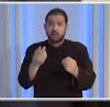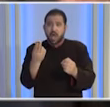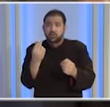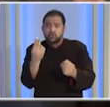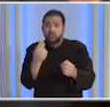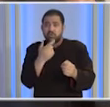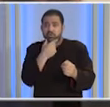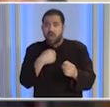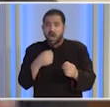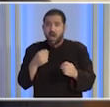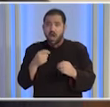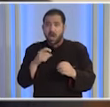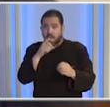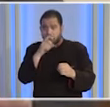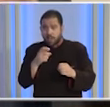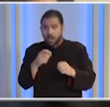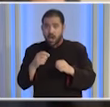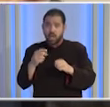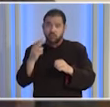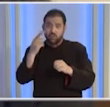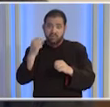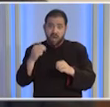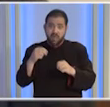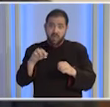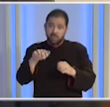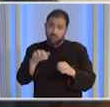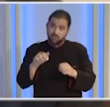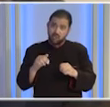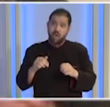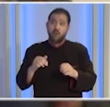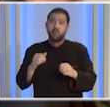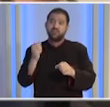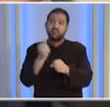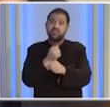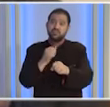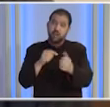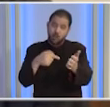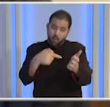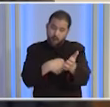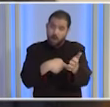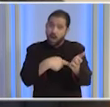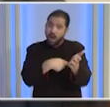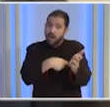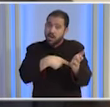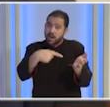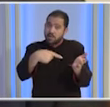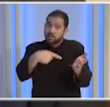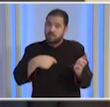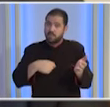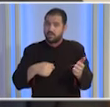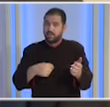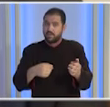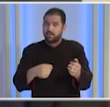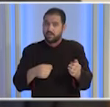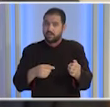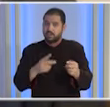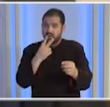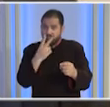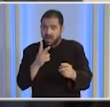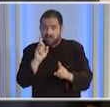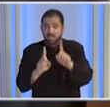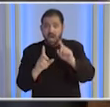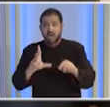fata, se ducea la oraș și făcea analize și bază dacă se potrivesc grupele sanguine, la bază dacă sunt sănătoși și așa mai departe. Ori astăzi, viața